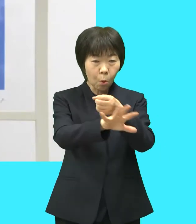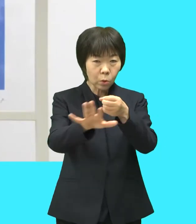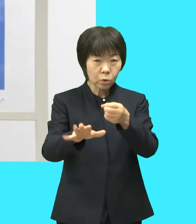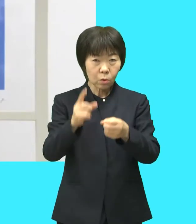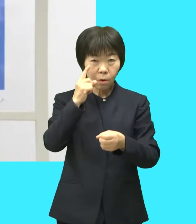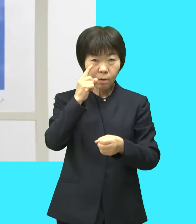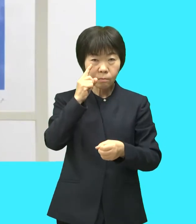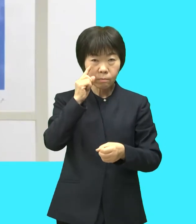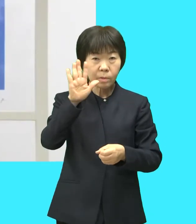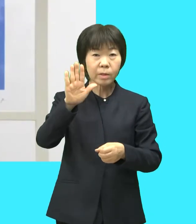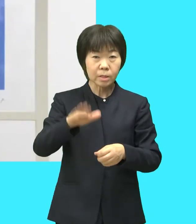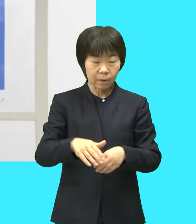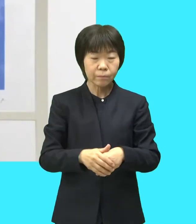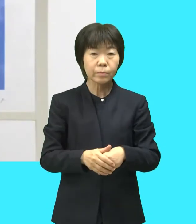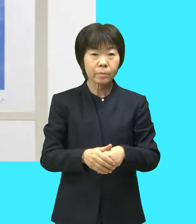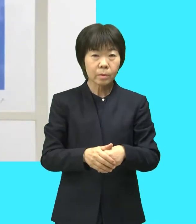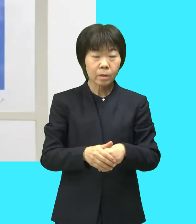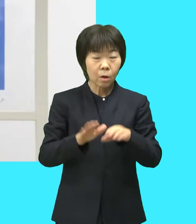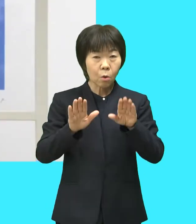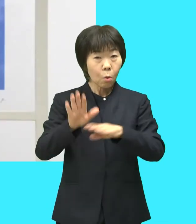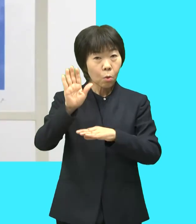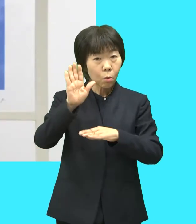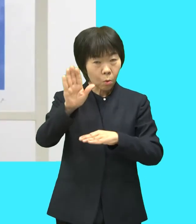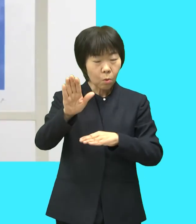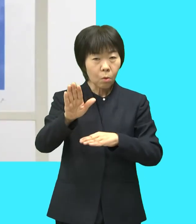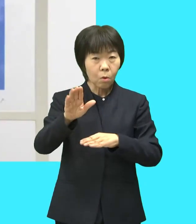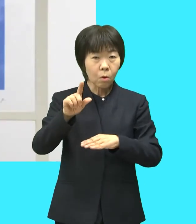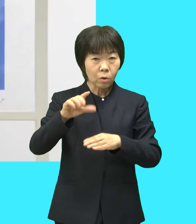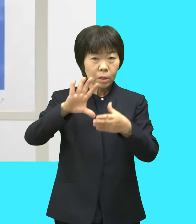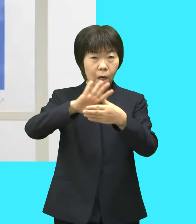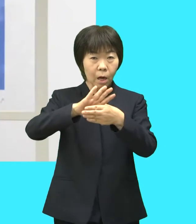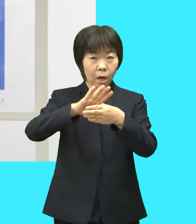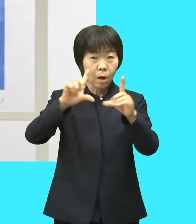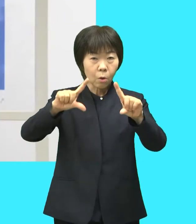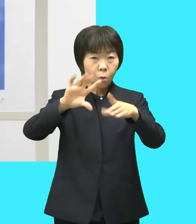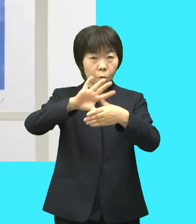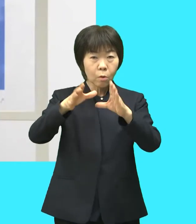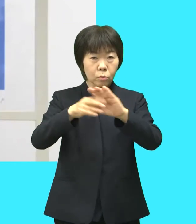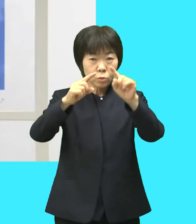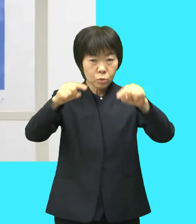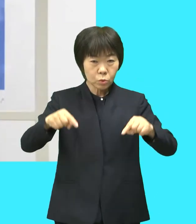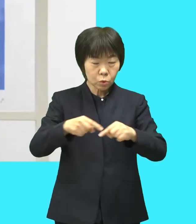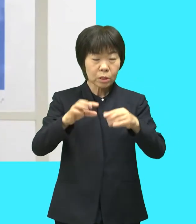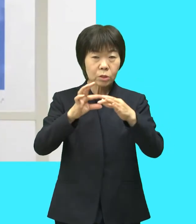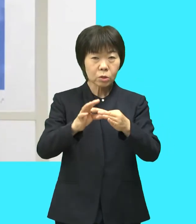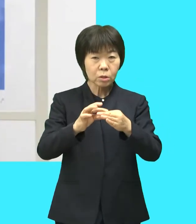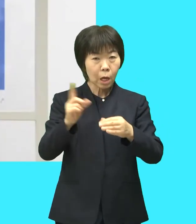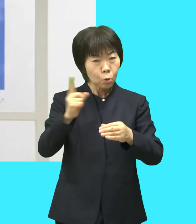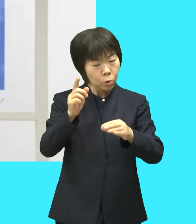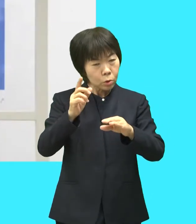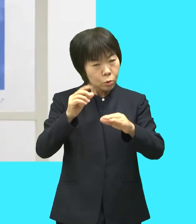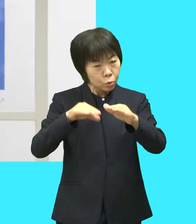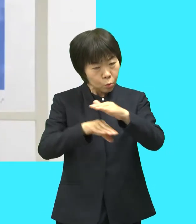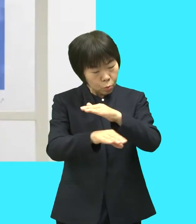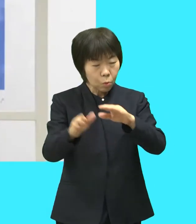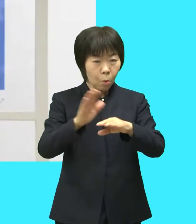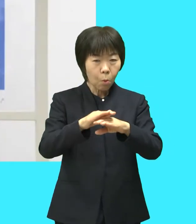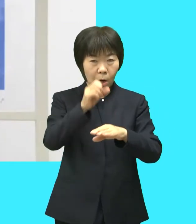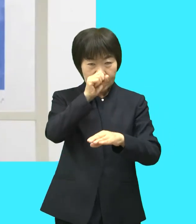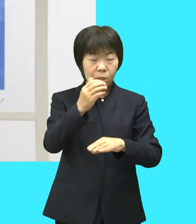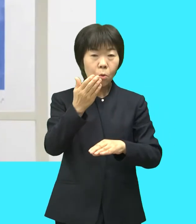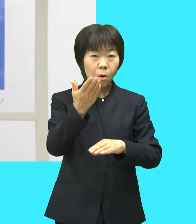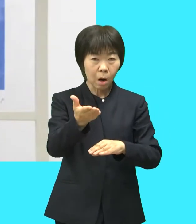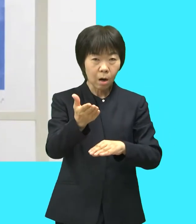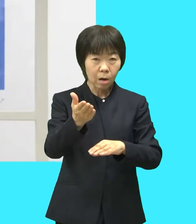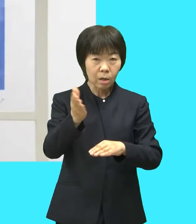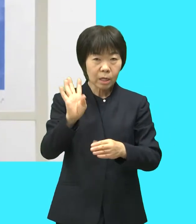ところでございます。今後ですねこういった公文書の取り扱いどうしていくことがいいのか、また県